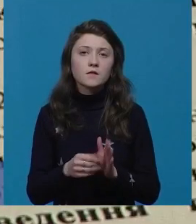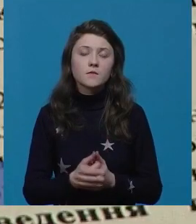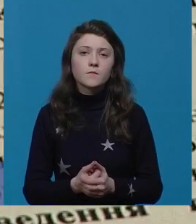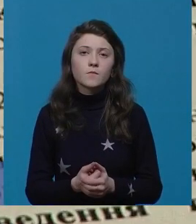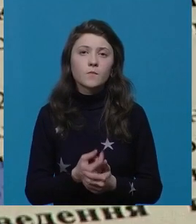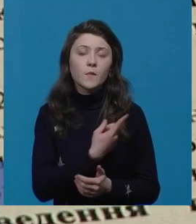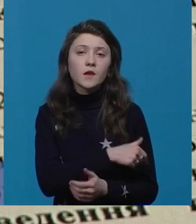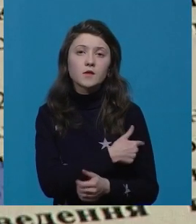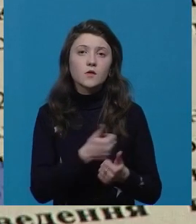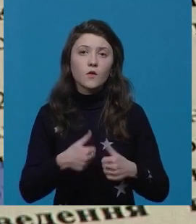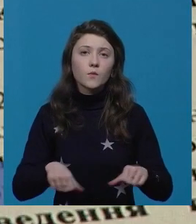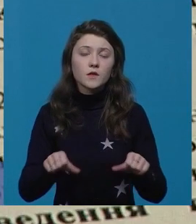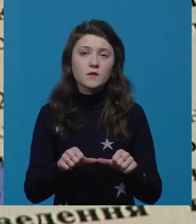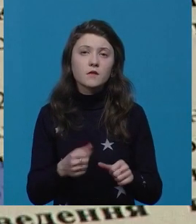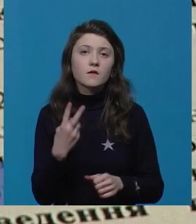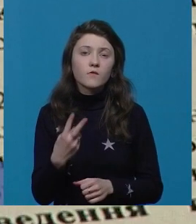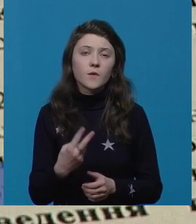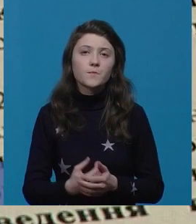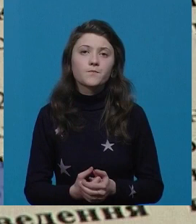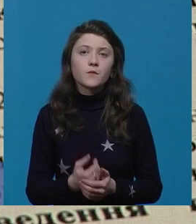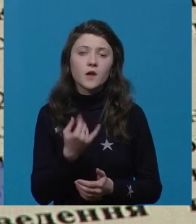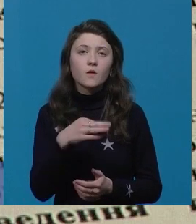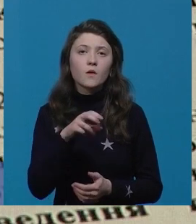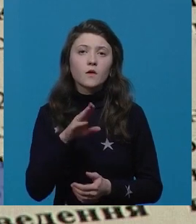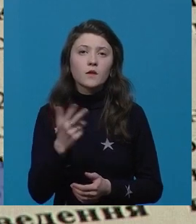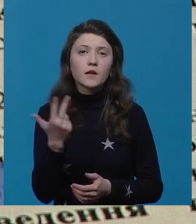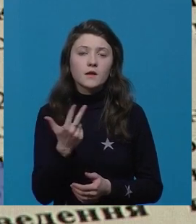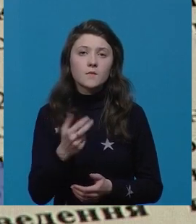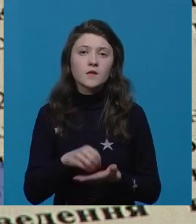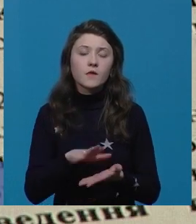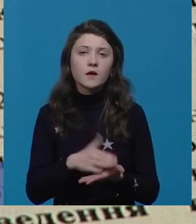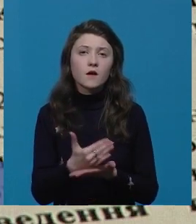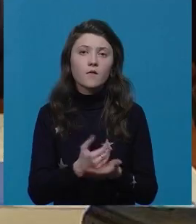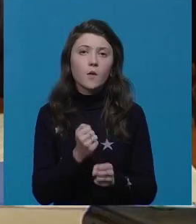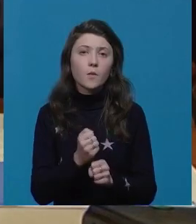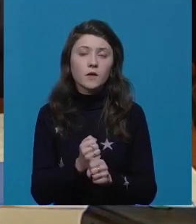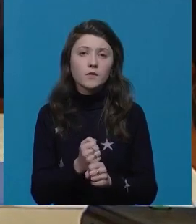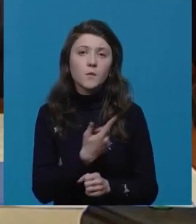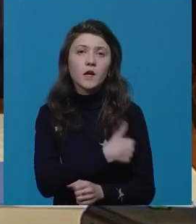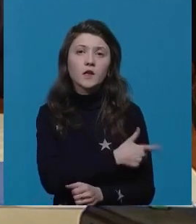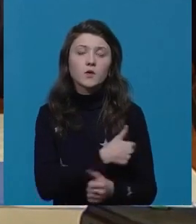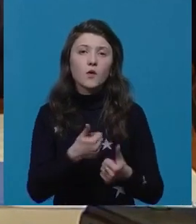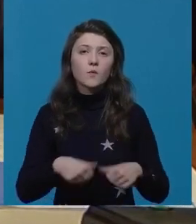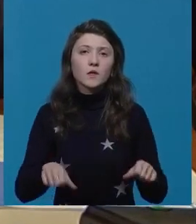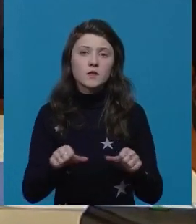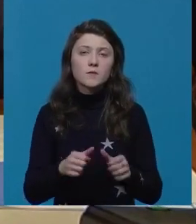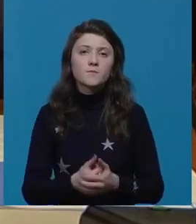комісії згідно додатку 2 та в додатку 3 затвердити графік роботи медичної комісії. Строкова